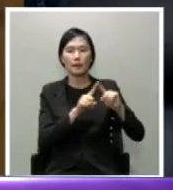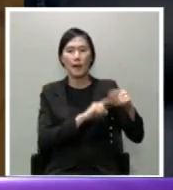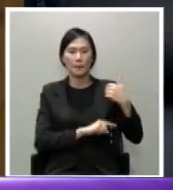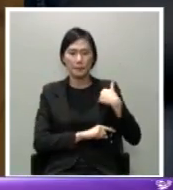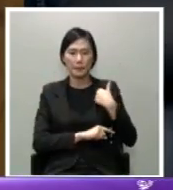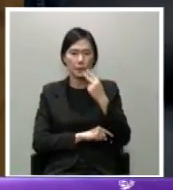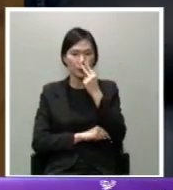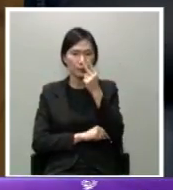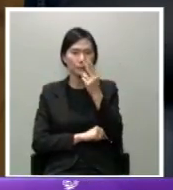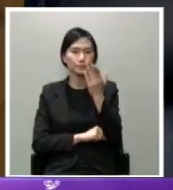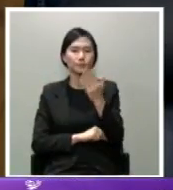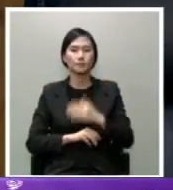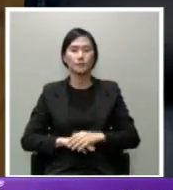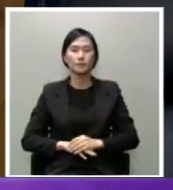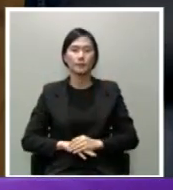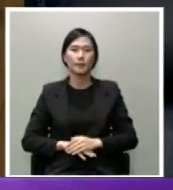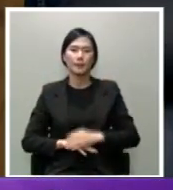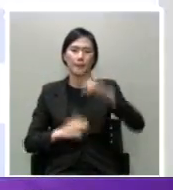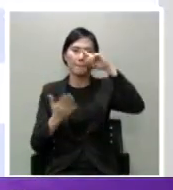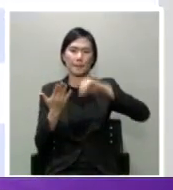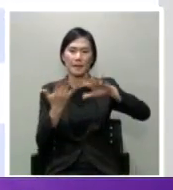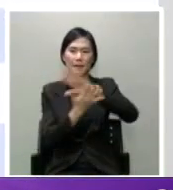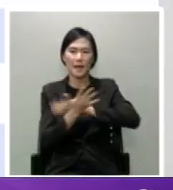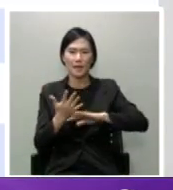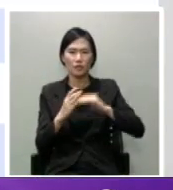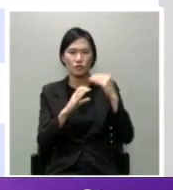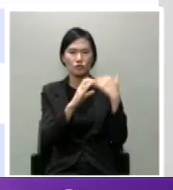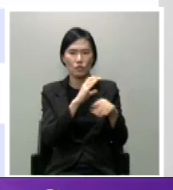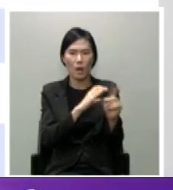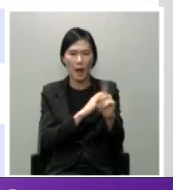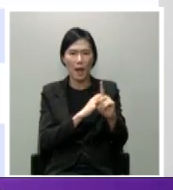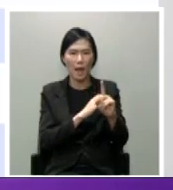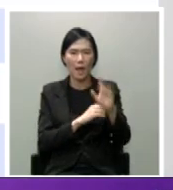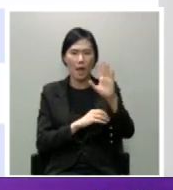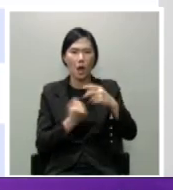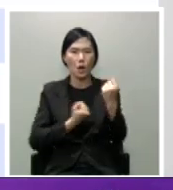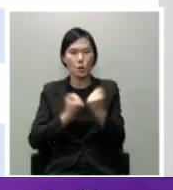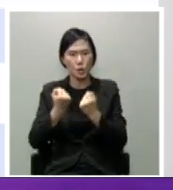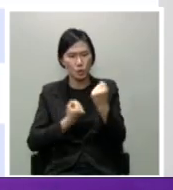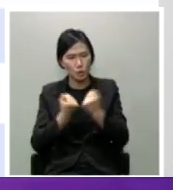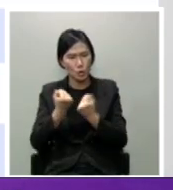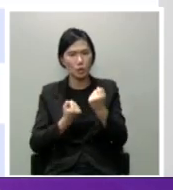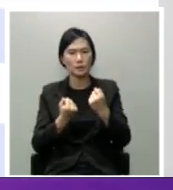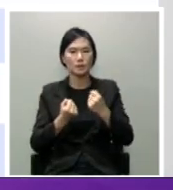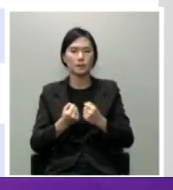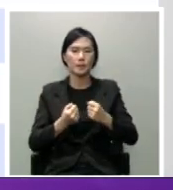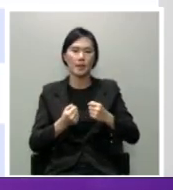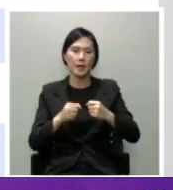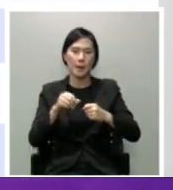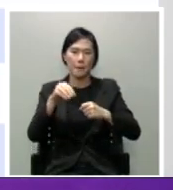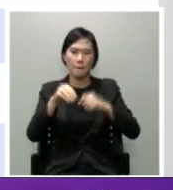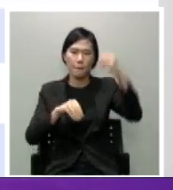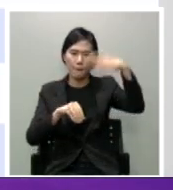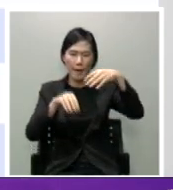จะได้เห็นว่าประเทศไทยส่งอะไรไปฟิลิปปินส์ประเทศไทยส่งรถยนต์ส่งแผงวงจรไฟฟ้